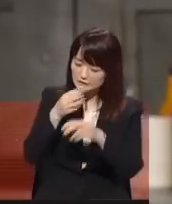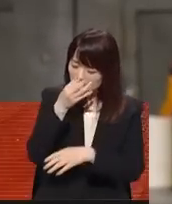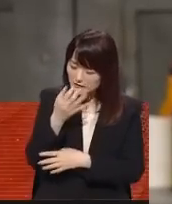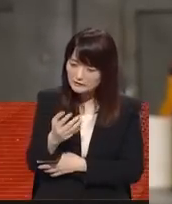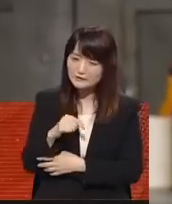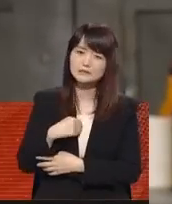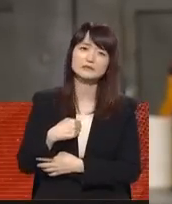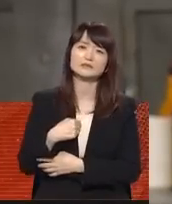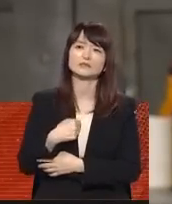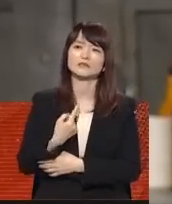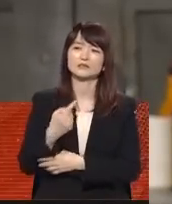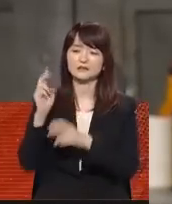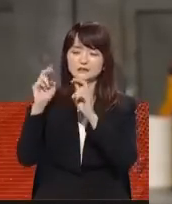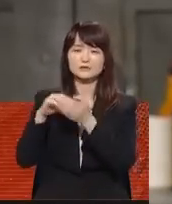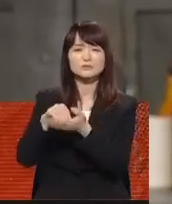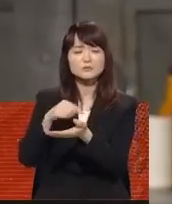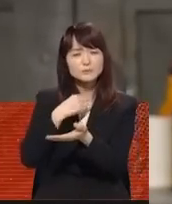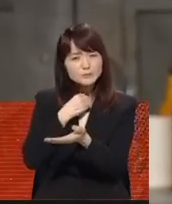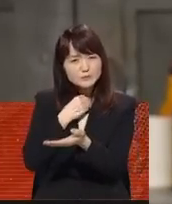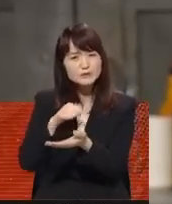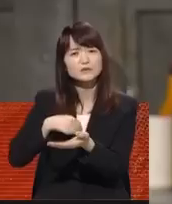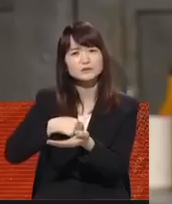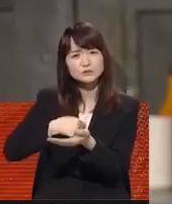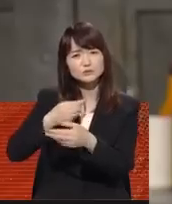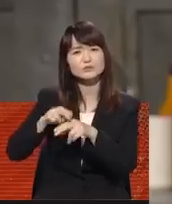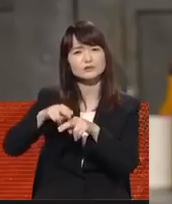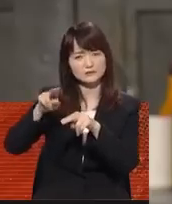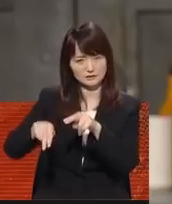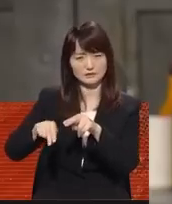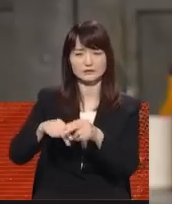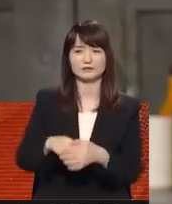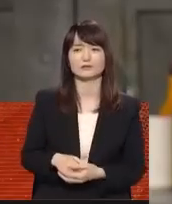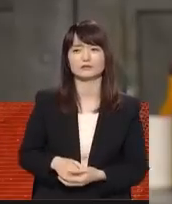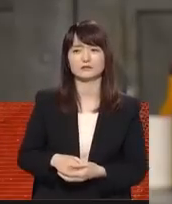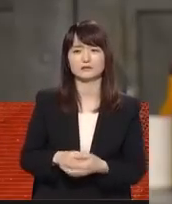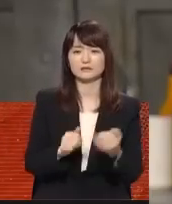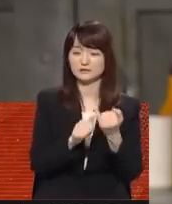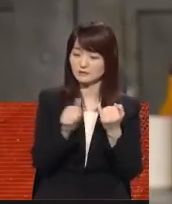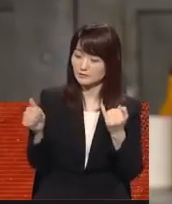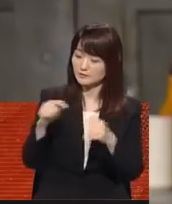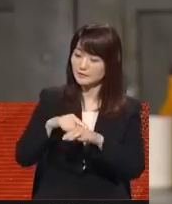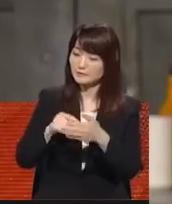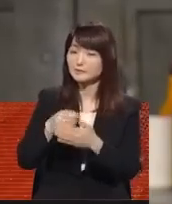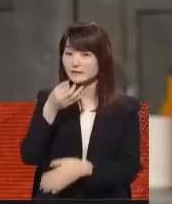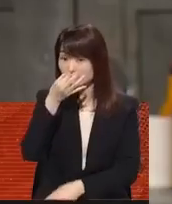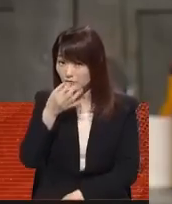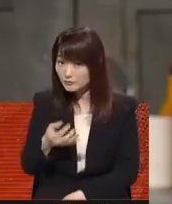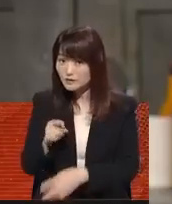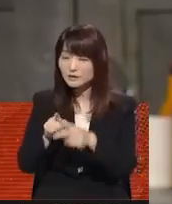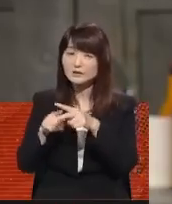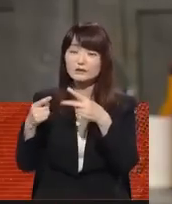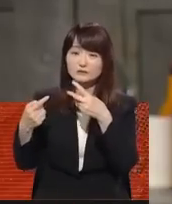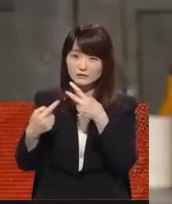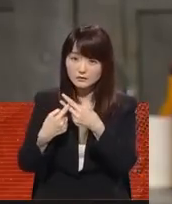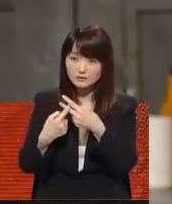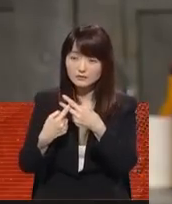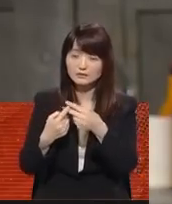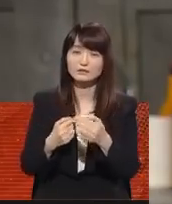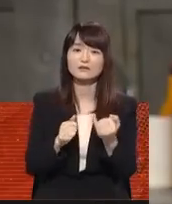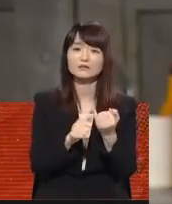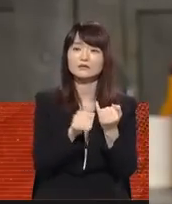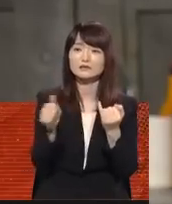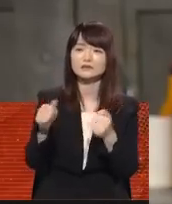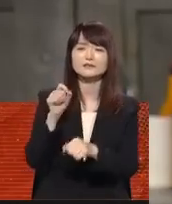자기가 가고 싶었던 회사를 자기 스스로 퇴사를 했기 때문에 남편 마음이 힘든가 이해를 했습니다 이해를 하고 또